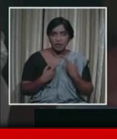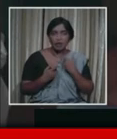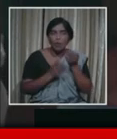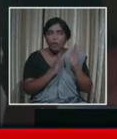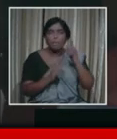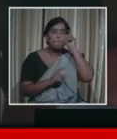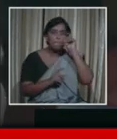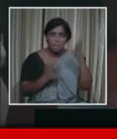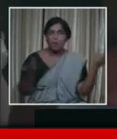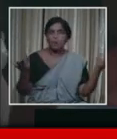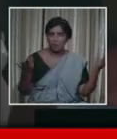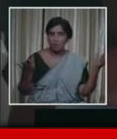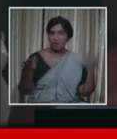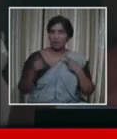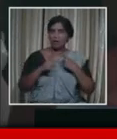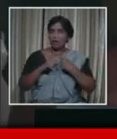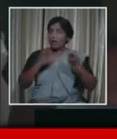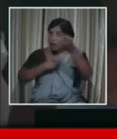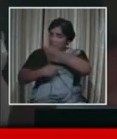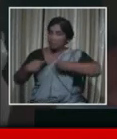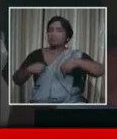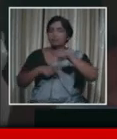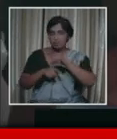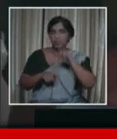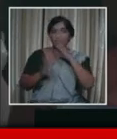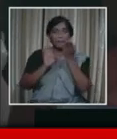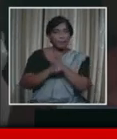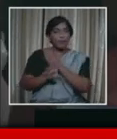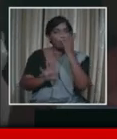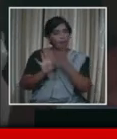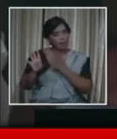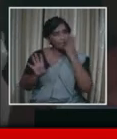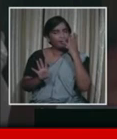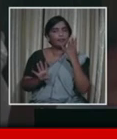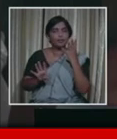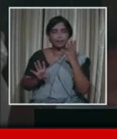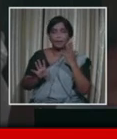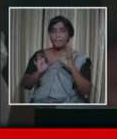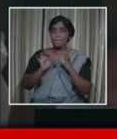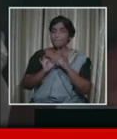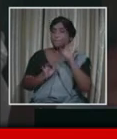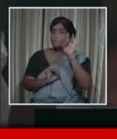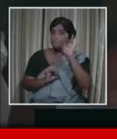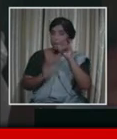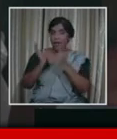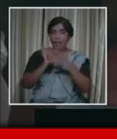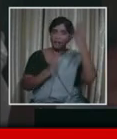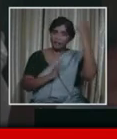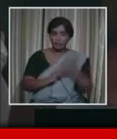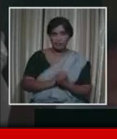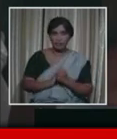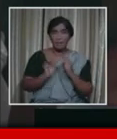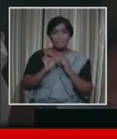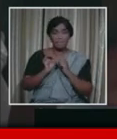abe api itu ranneve. Hemu mau kekiva katene. Gia aurudu hatrata, බිලියන 15ක් ණය ගත්තා.